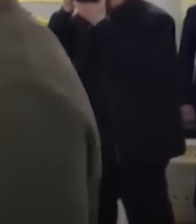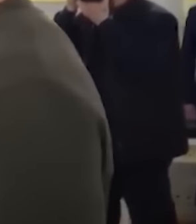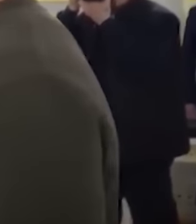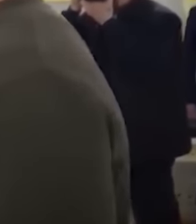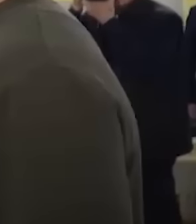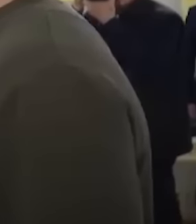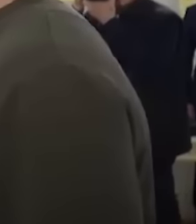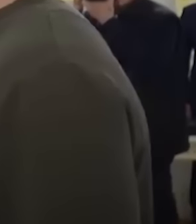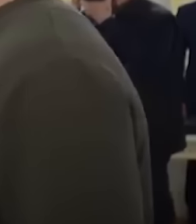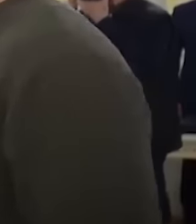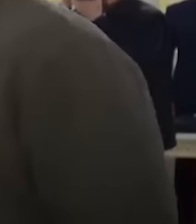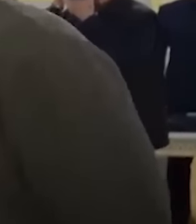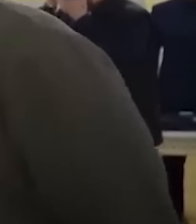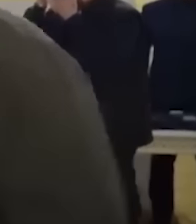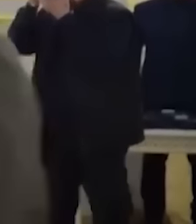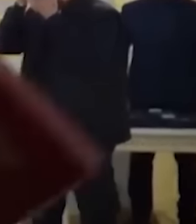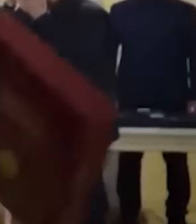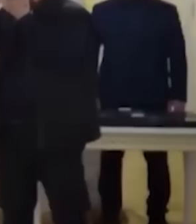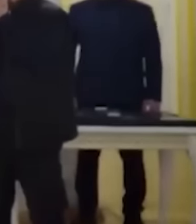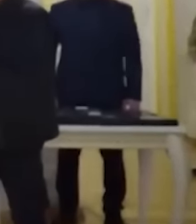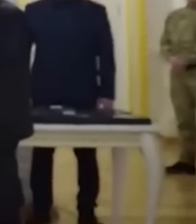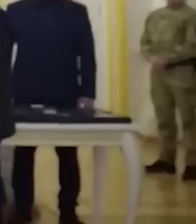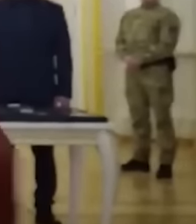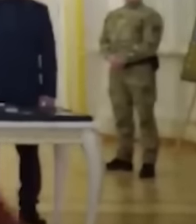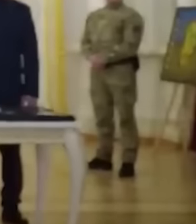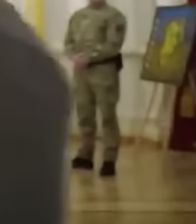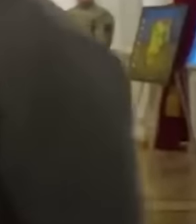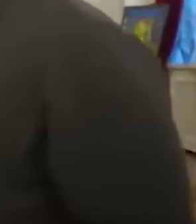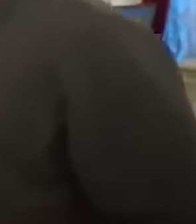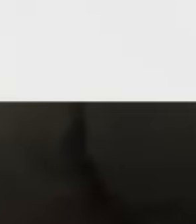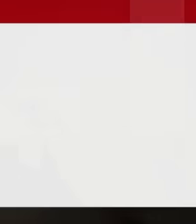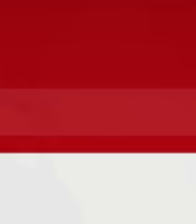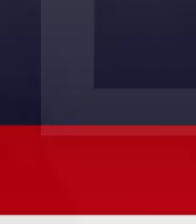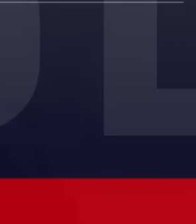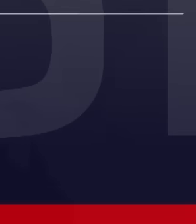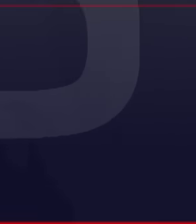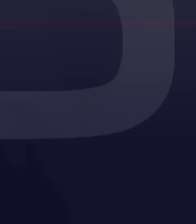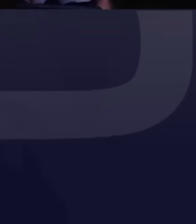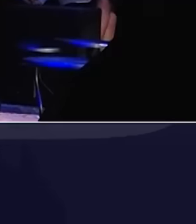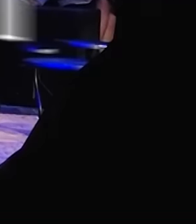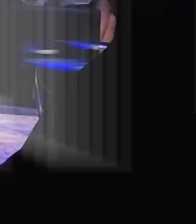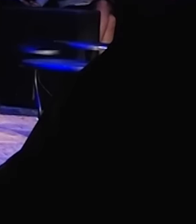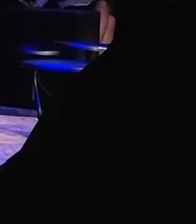էր 2 օր առաջ։ Վախեր ունի Զելենսկին փորձագետների կարծիքով։